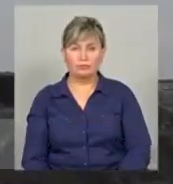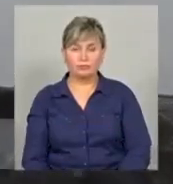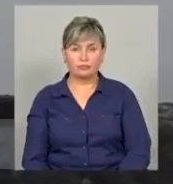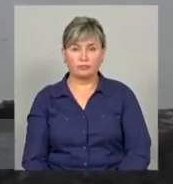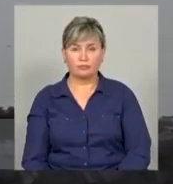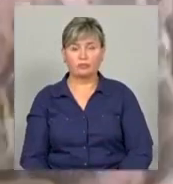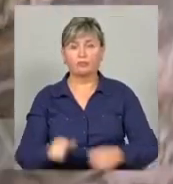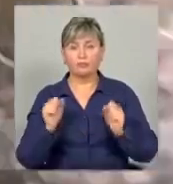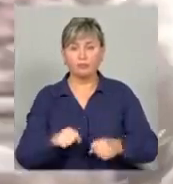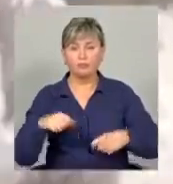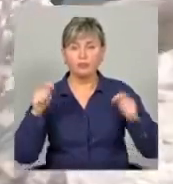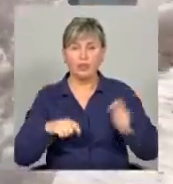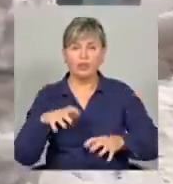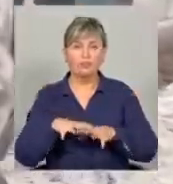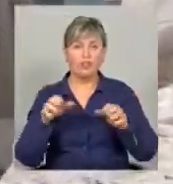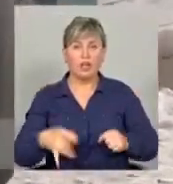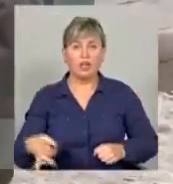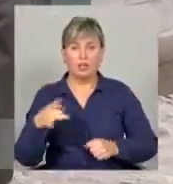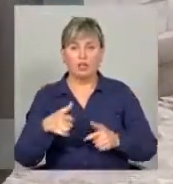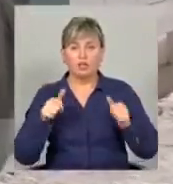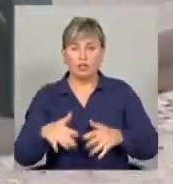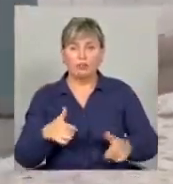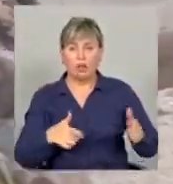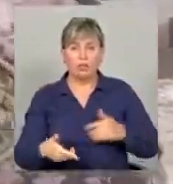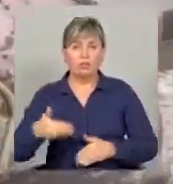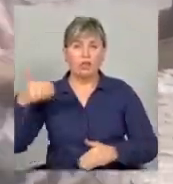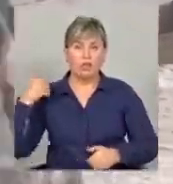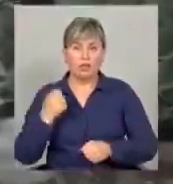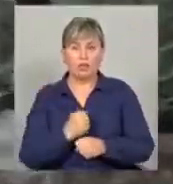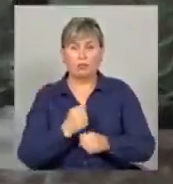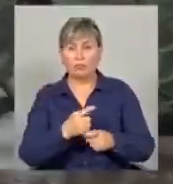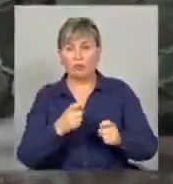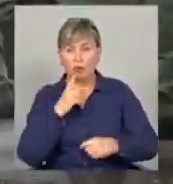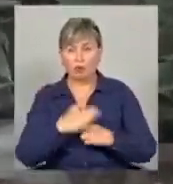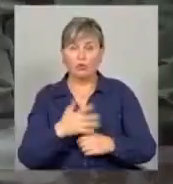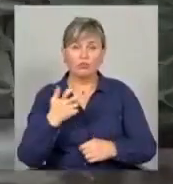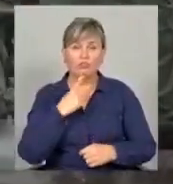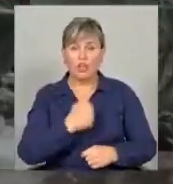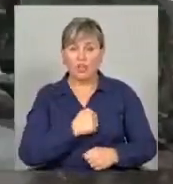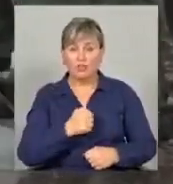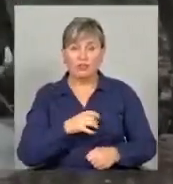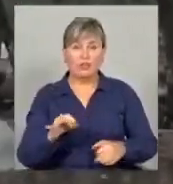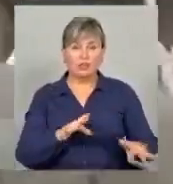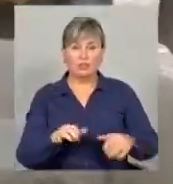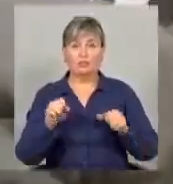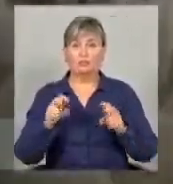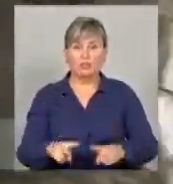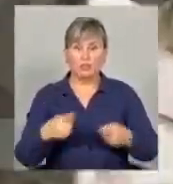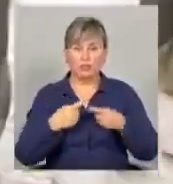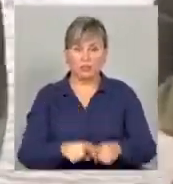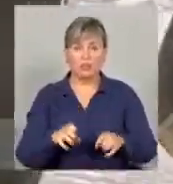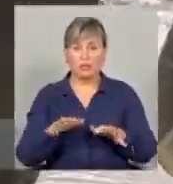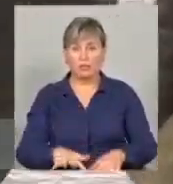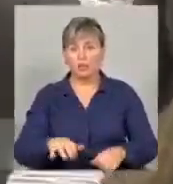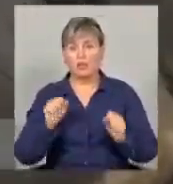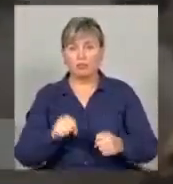К возможным паводкам власти региона решили подготовиться заранее. К работам привлекли около 300 военнослужащих и задействовали спецтехнику. На месте